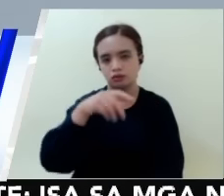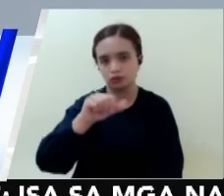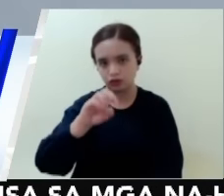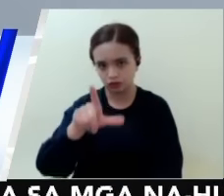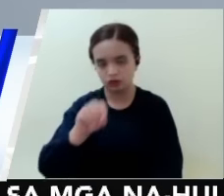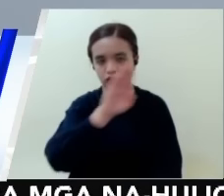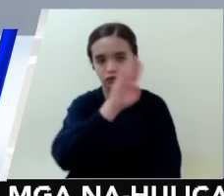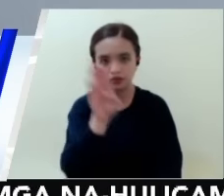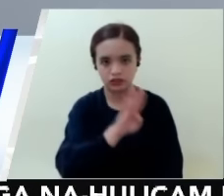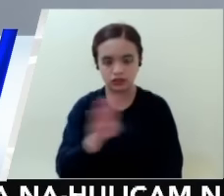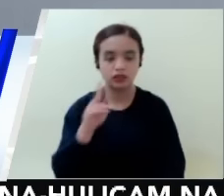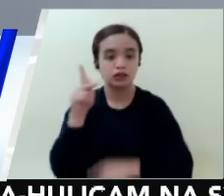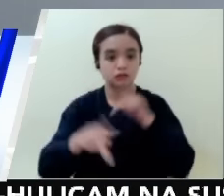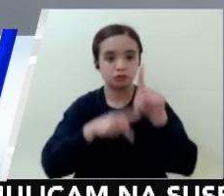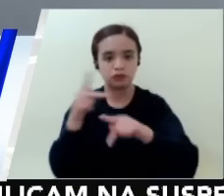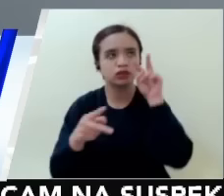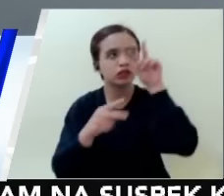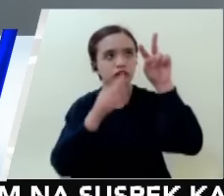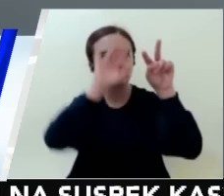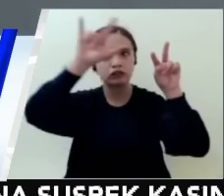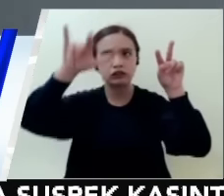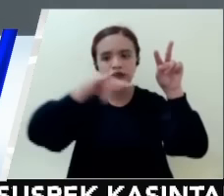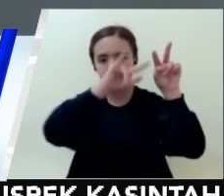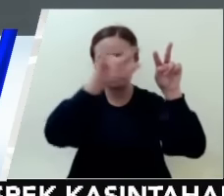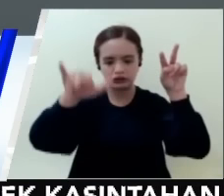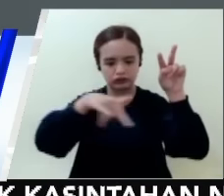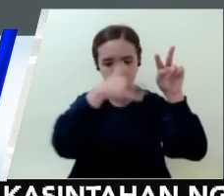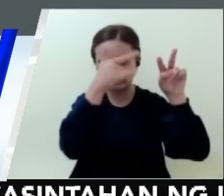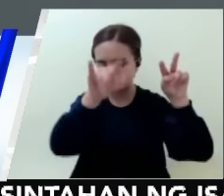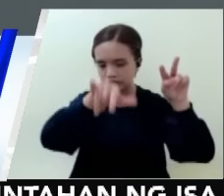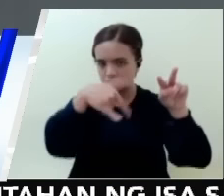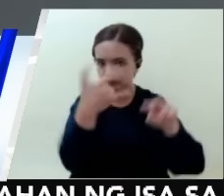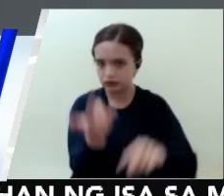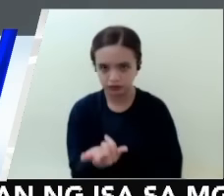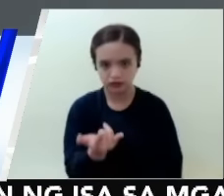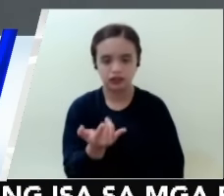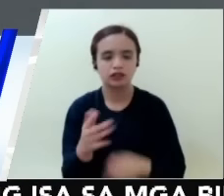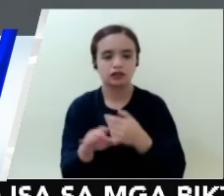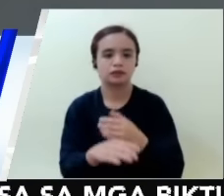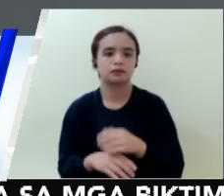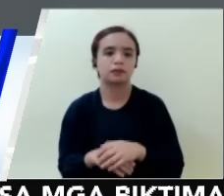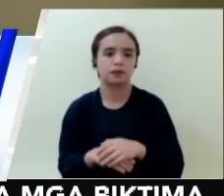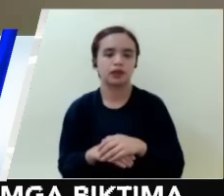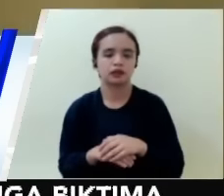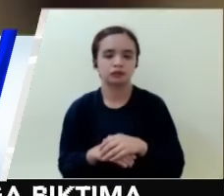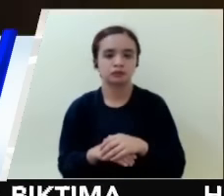na nagpaikot-ikot ito bago tuluyang bumagsak sa isang residential area.